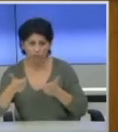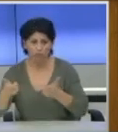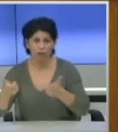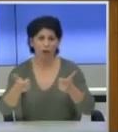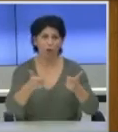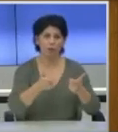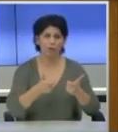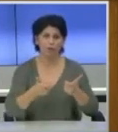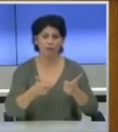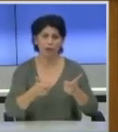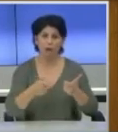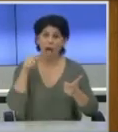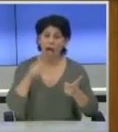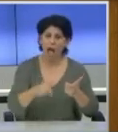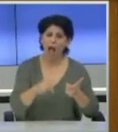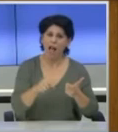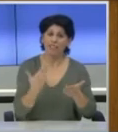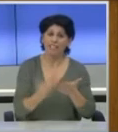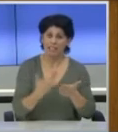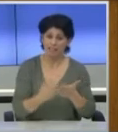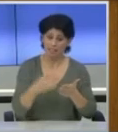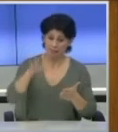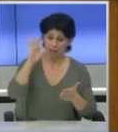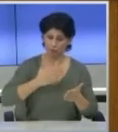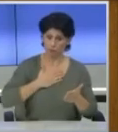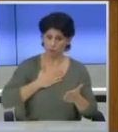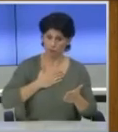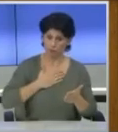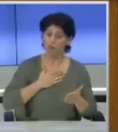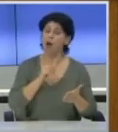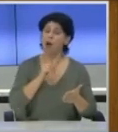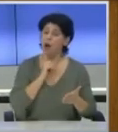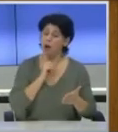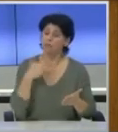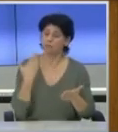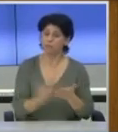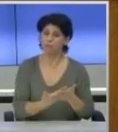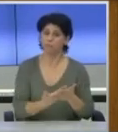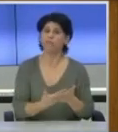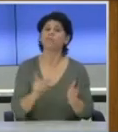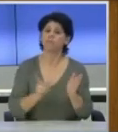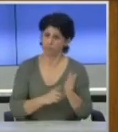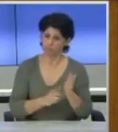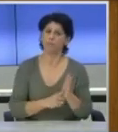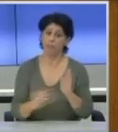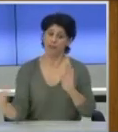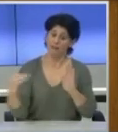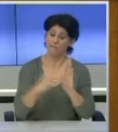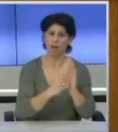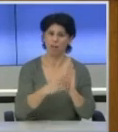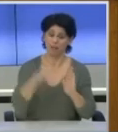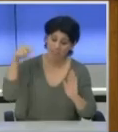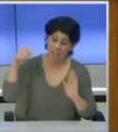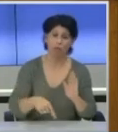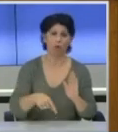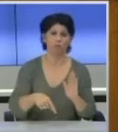παρακολούθηση. Στοιχεία που στην περίπτωσή μας, όπως αποδεικνύεται, πρέπει να εισαχθούν